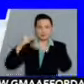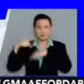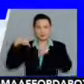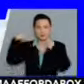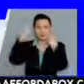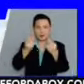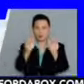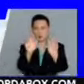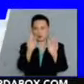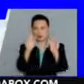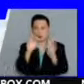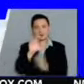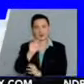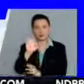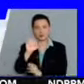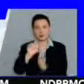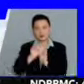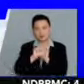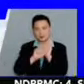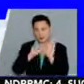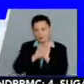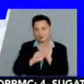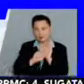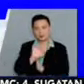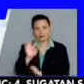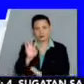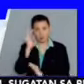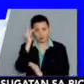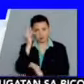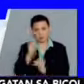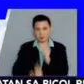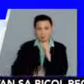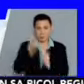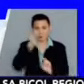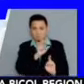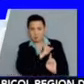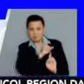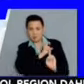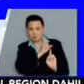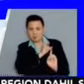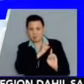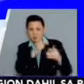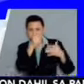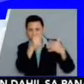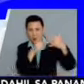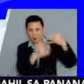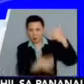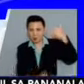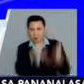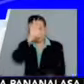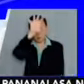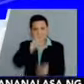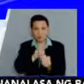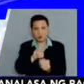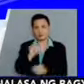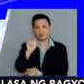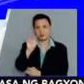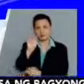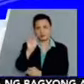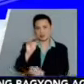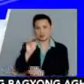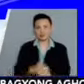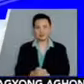Men's Volleyball bilang may pinakamaraming championship title na umabot na sa 14. Itinanghal na finals MVP